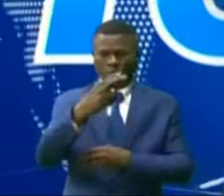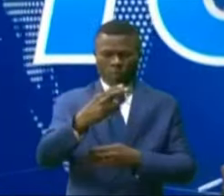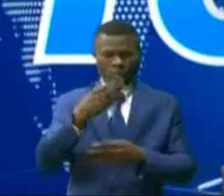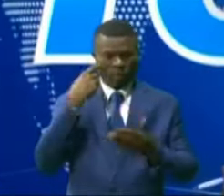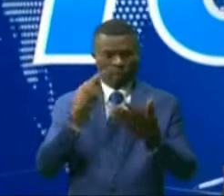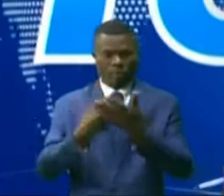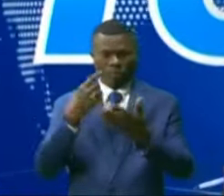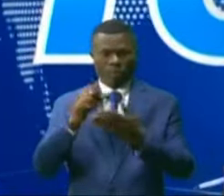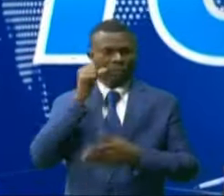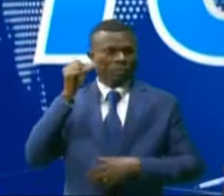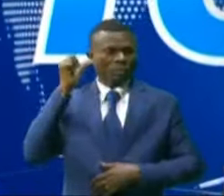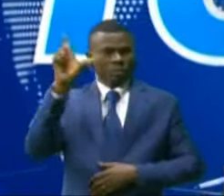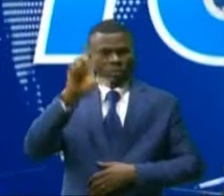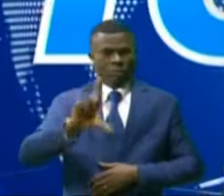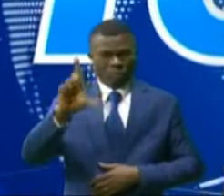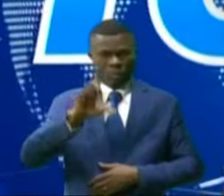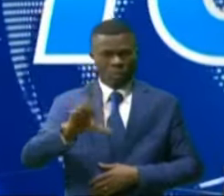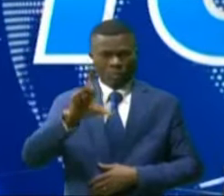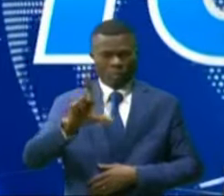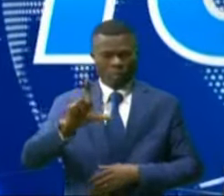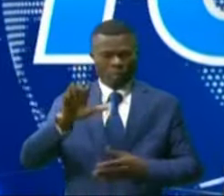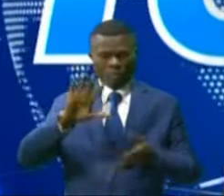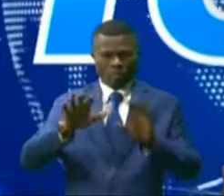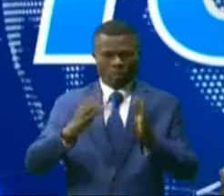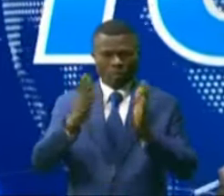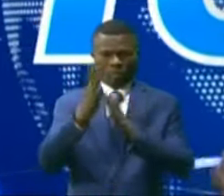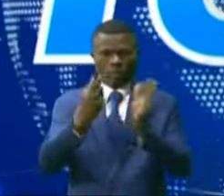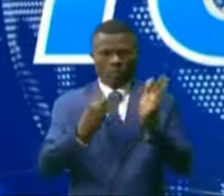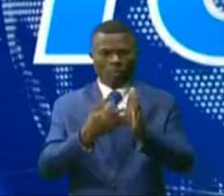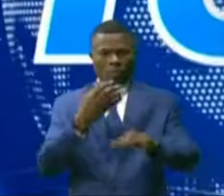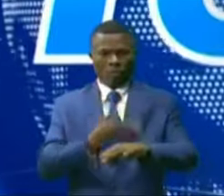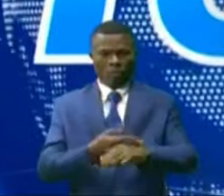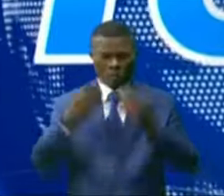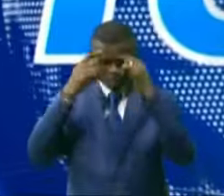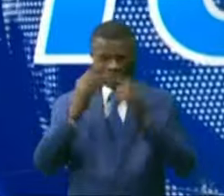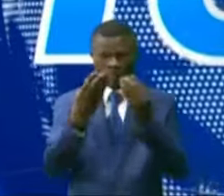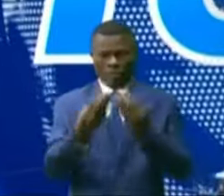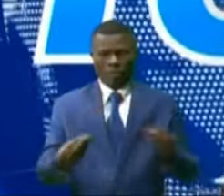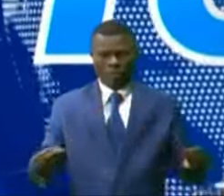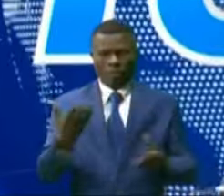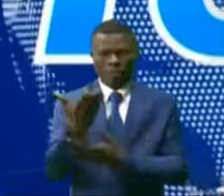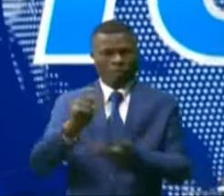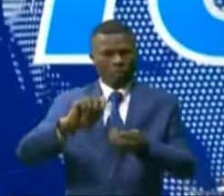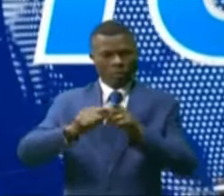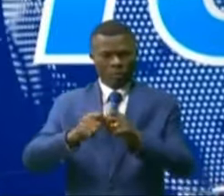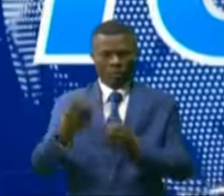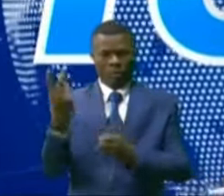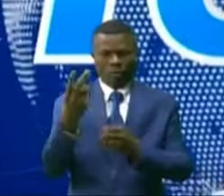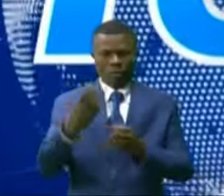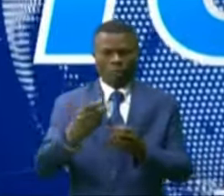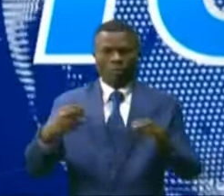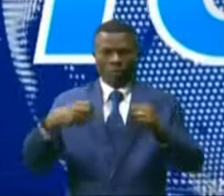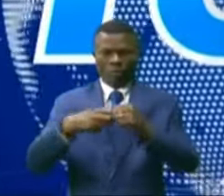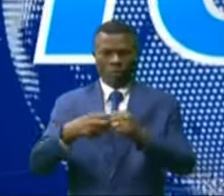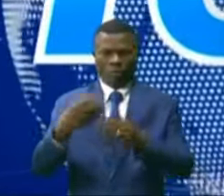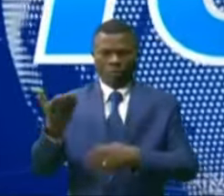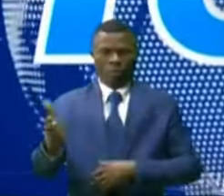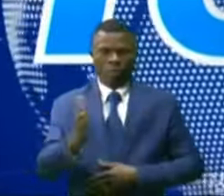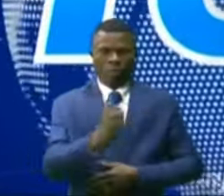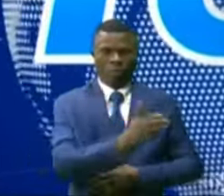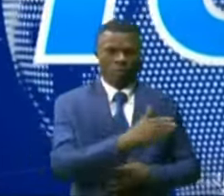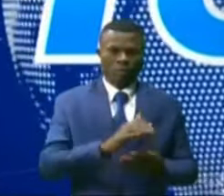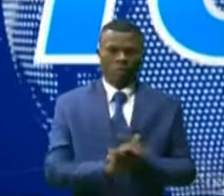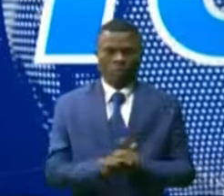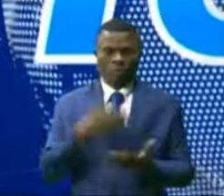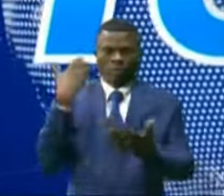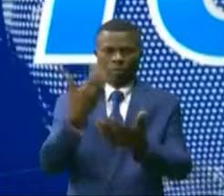observée. Hier lundi, aux environs de 18h, la solution définitive nécessite de réparer les deux lignes.